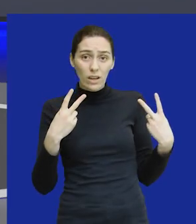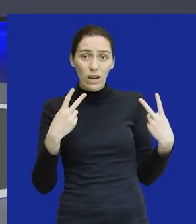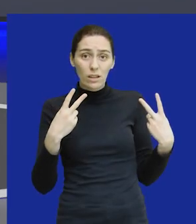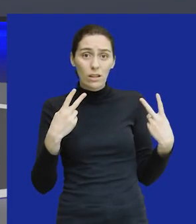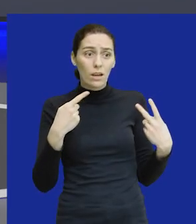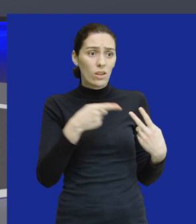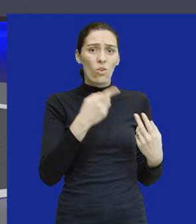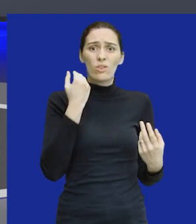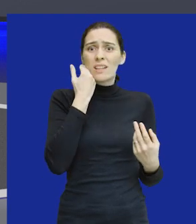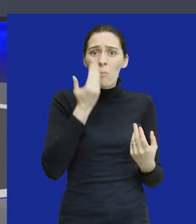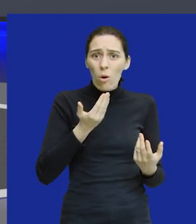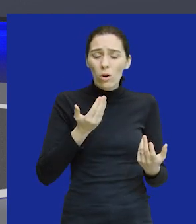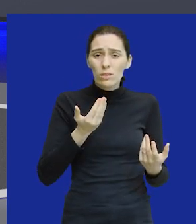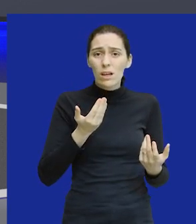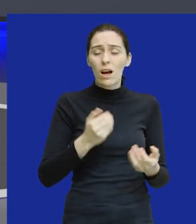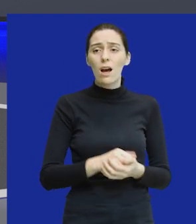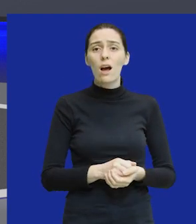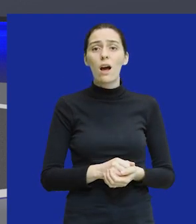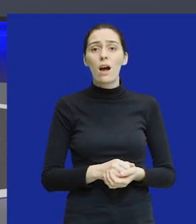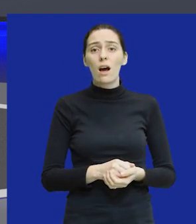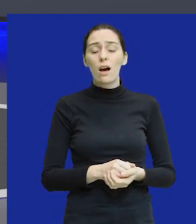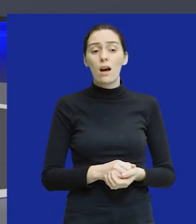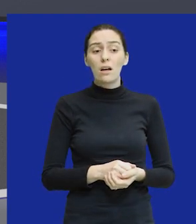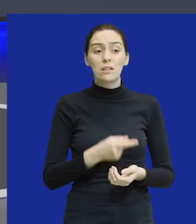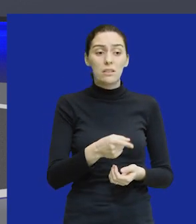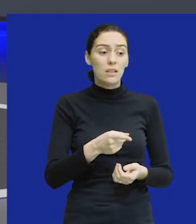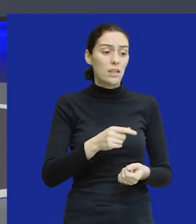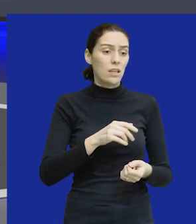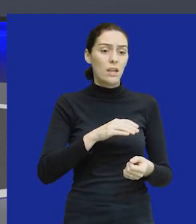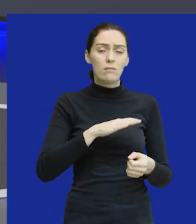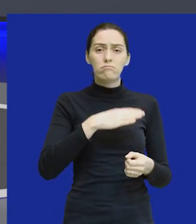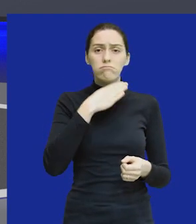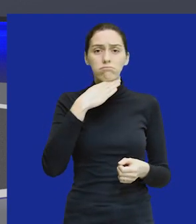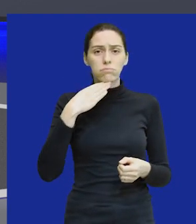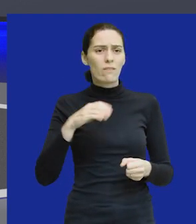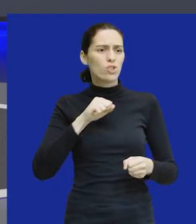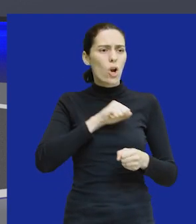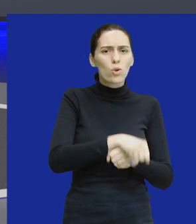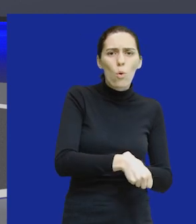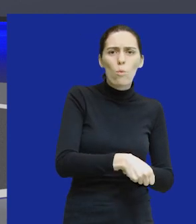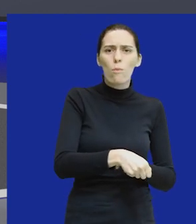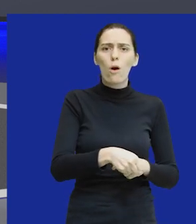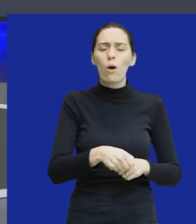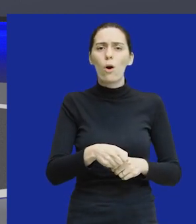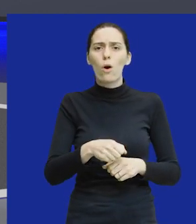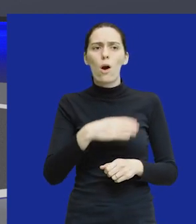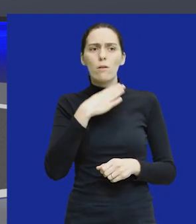i Bogu hvala i osramoćen ako ideš previše grubo, previše